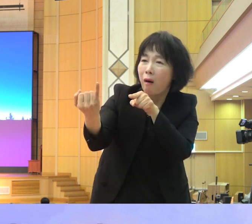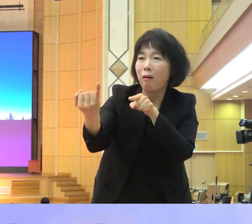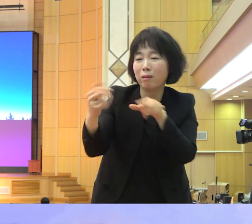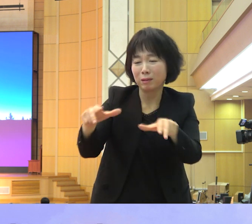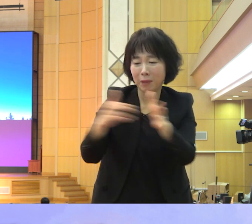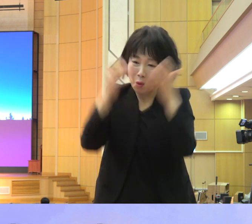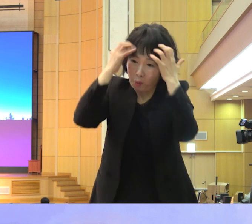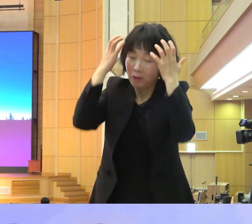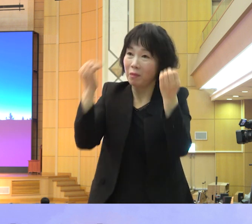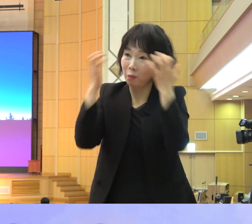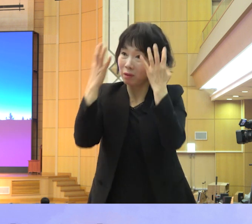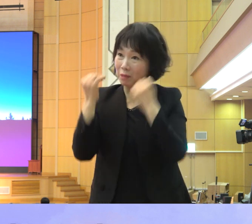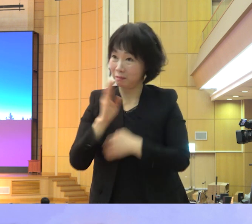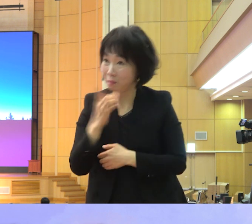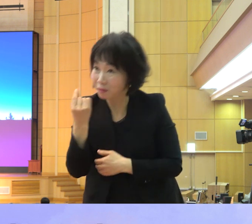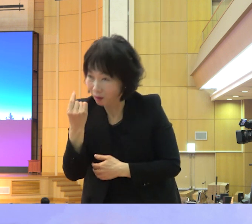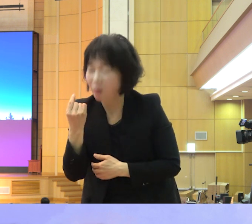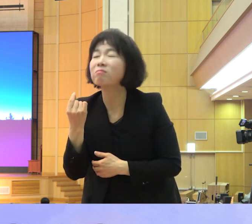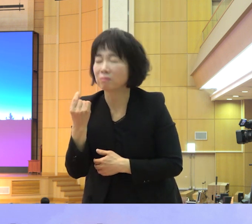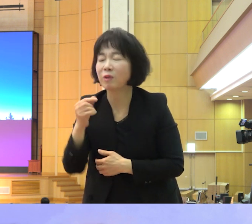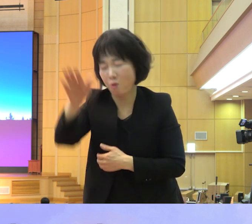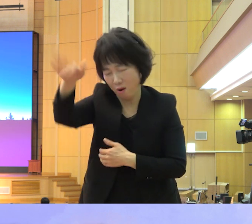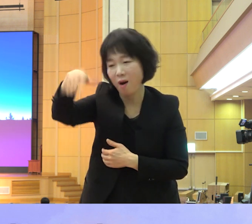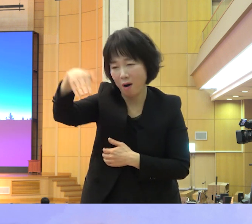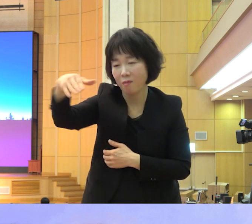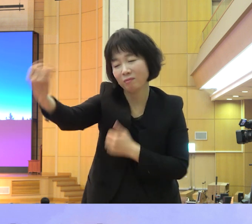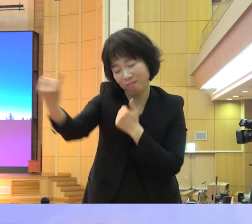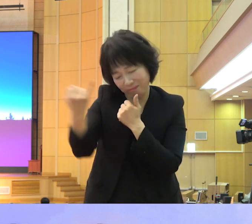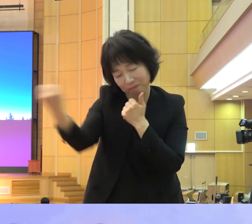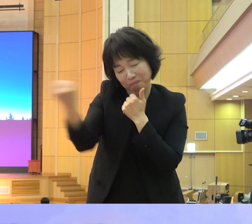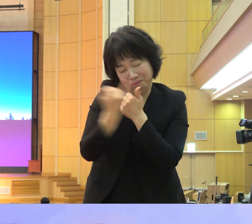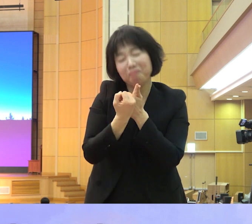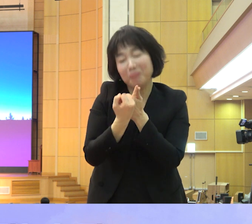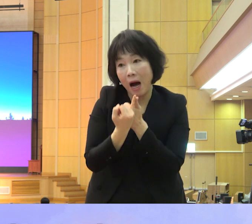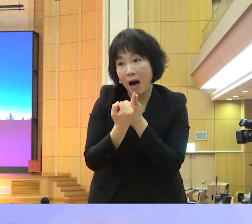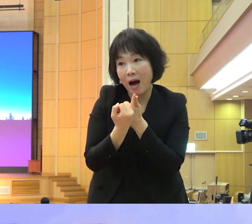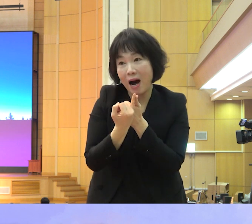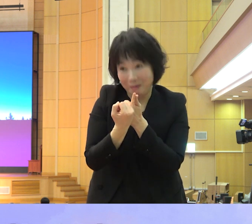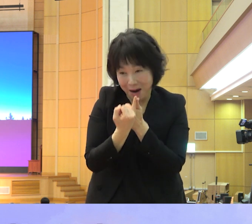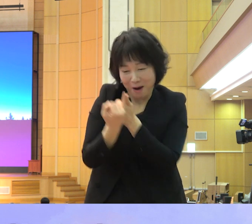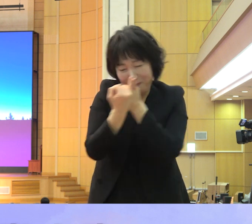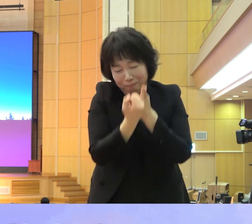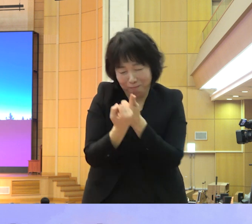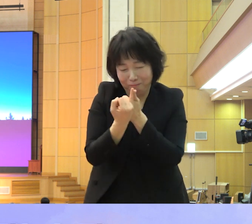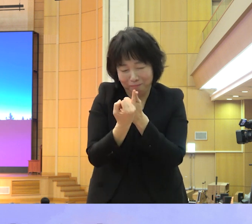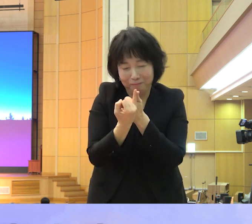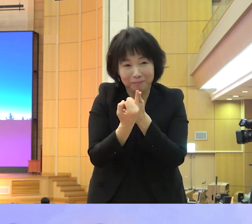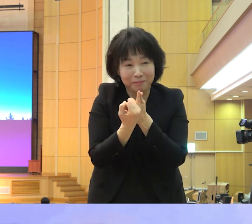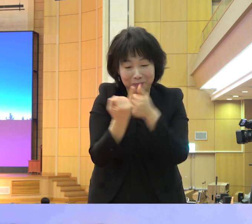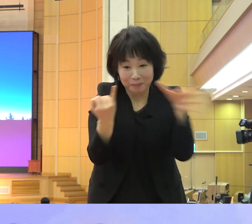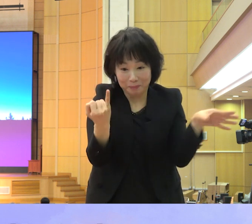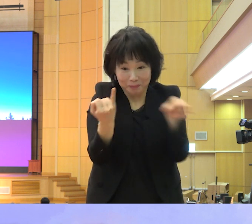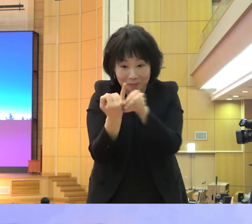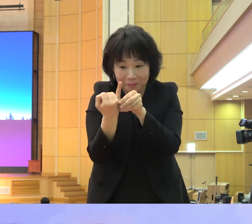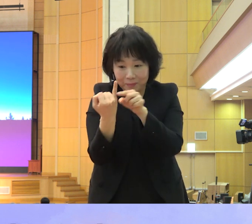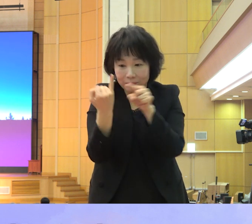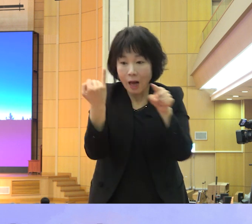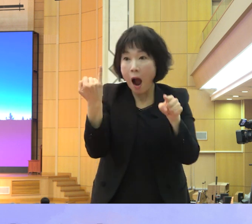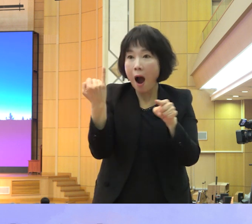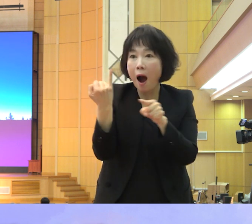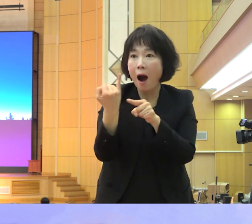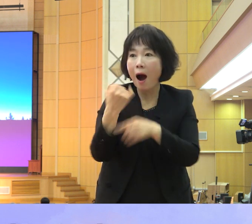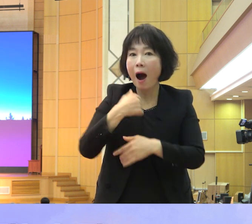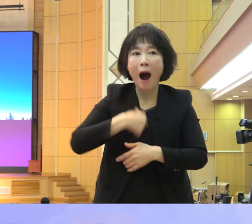많았어. 그리고 다시 만나가지고 다시 아이를 낳고, 그래서